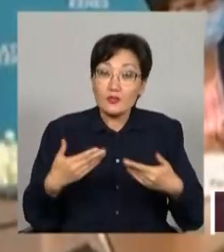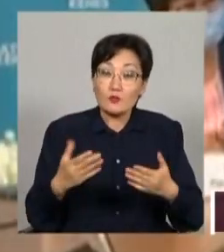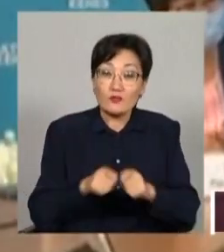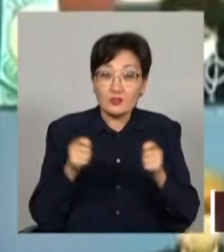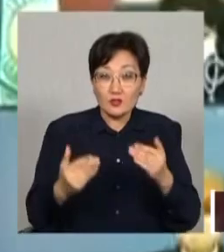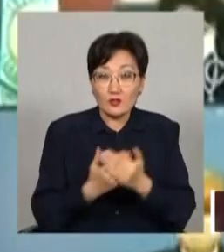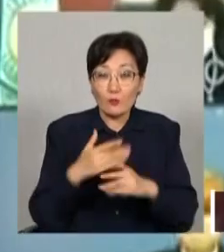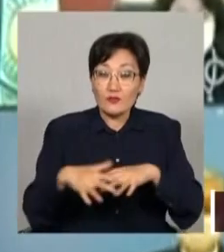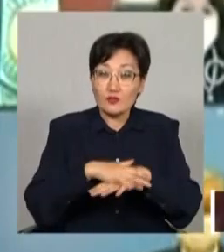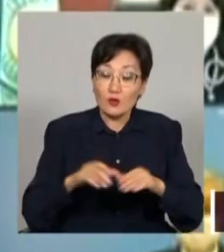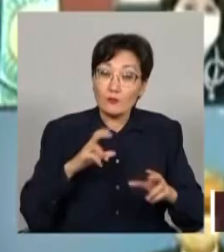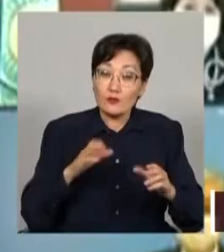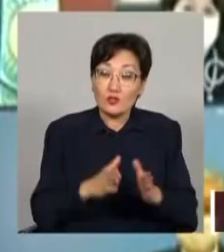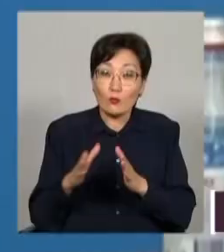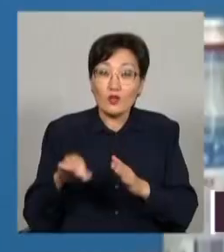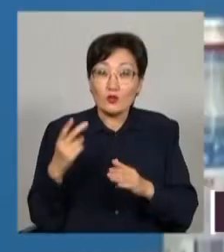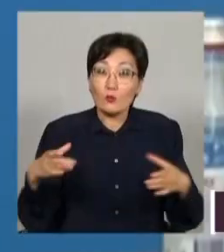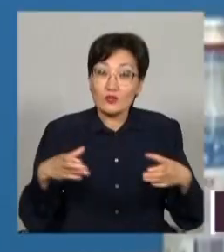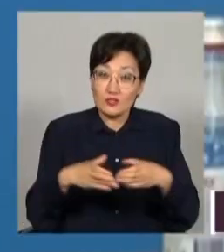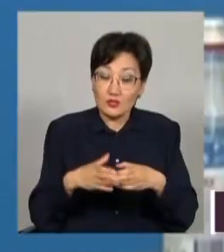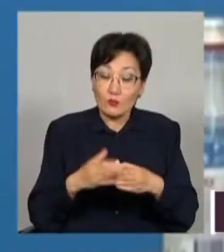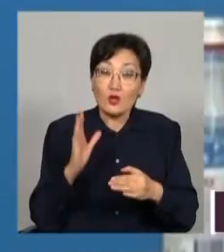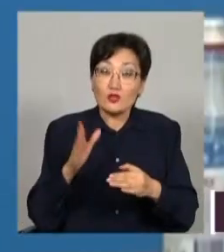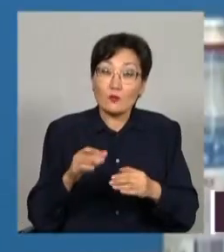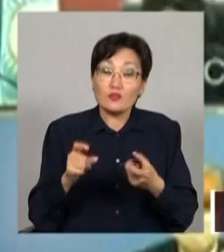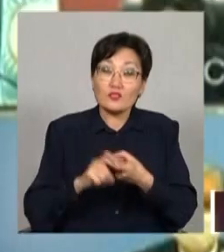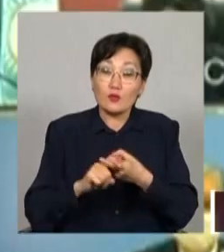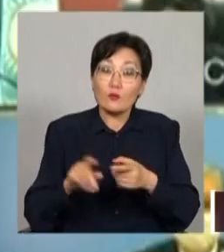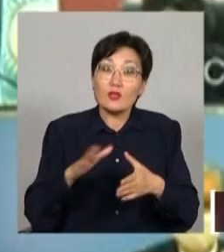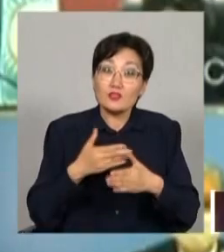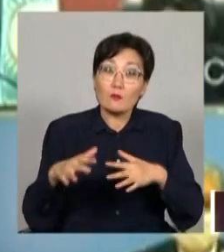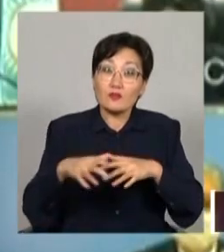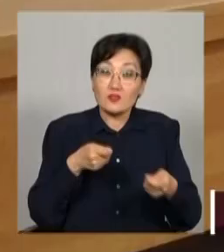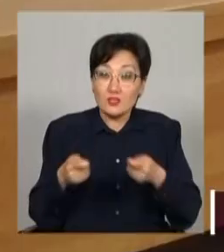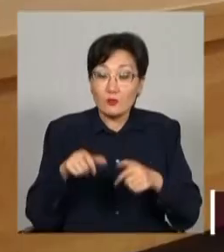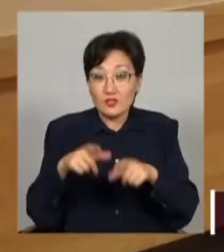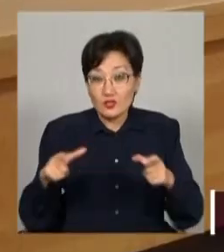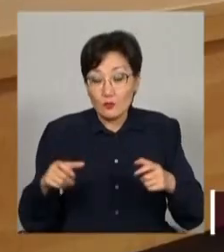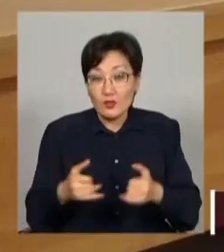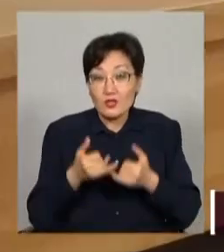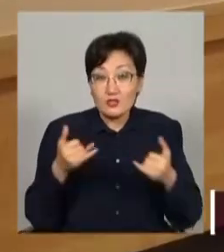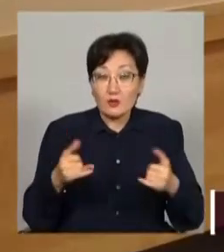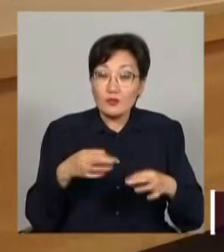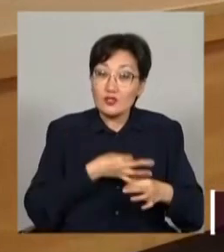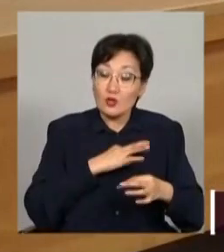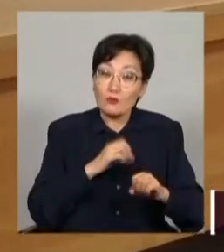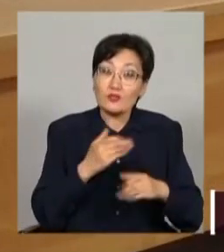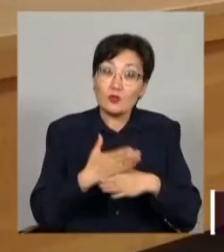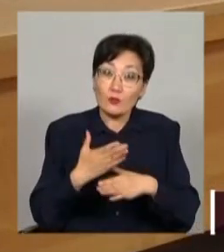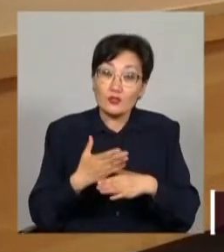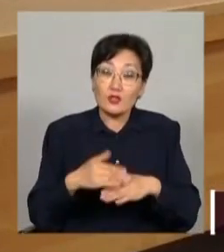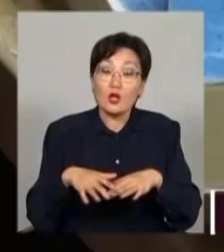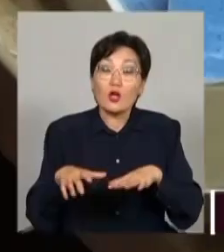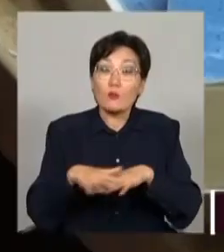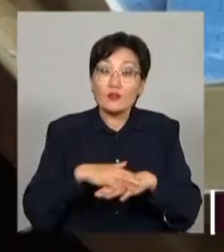создать новый общественный институт old их пару той он станет связующим звеном между правительством и людьми для оказания юридической помощи казахстанцам